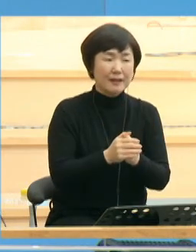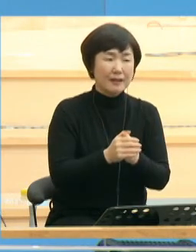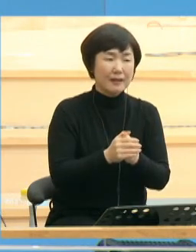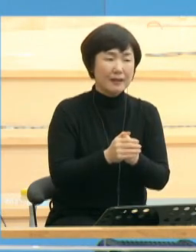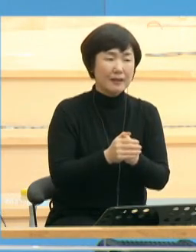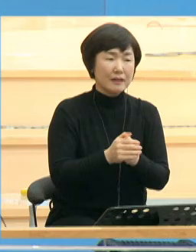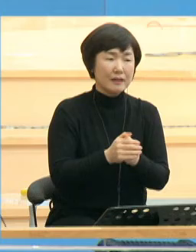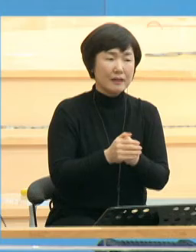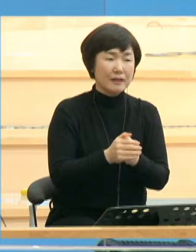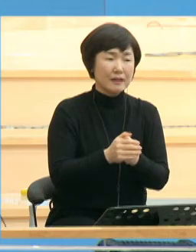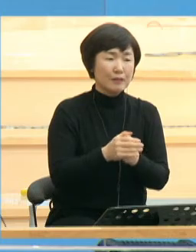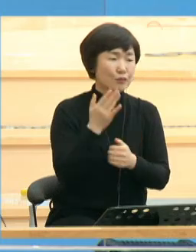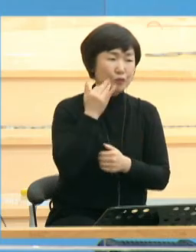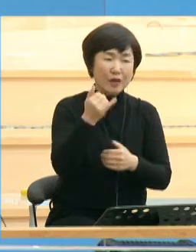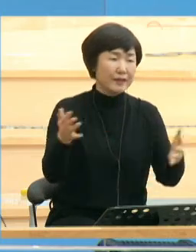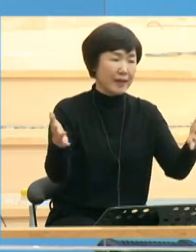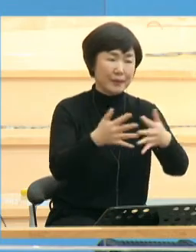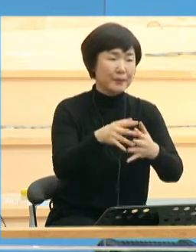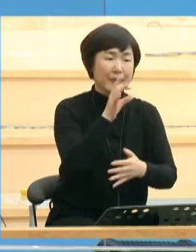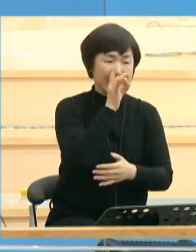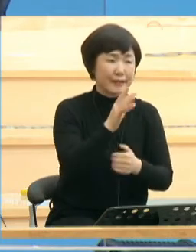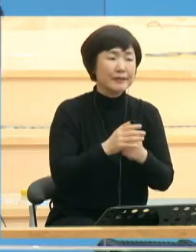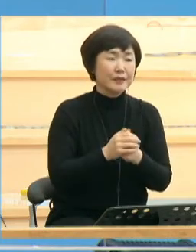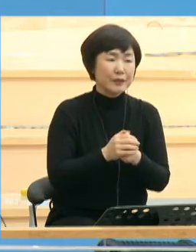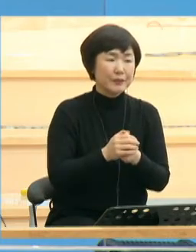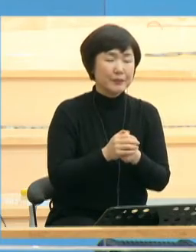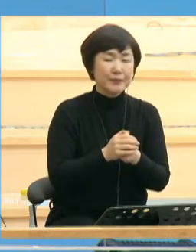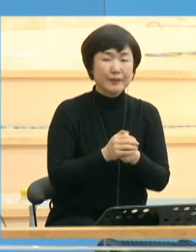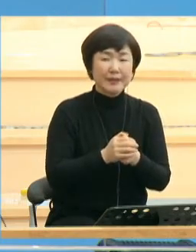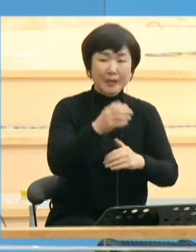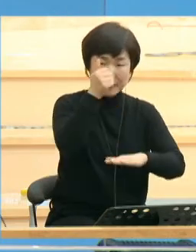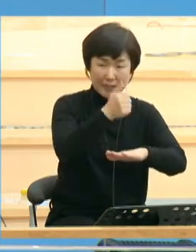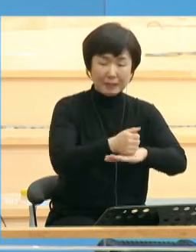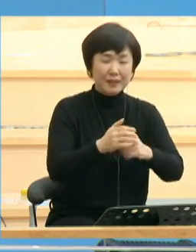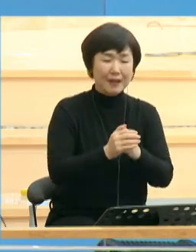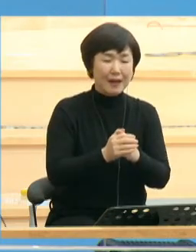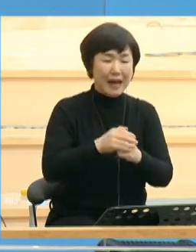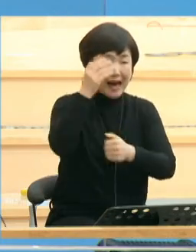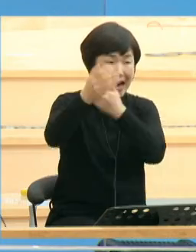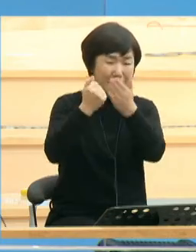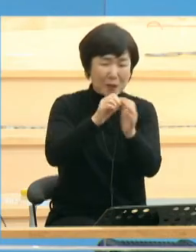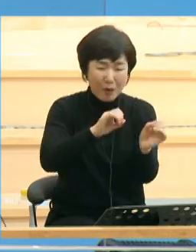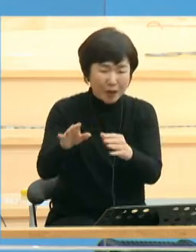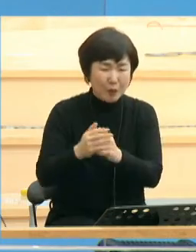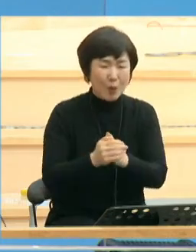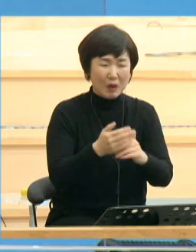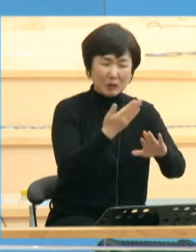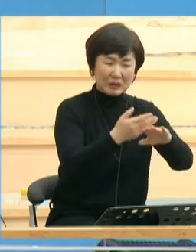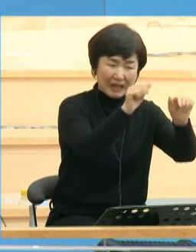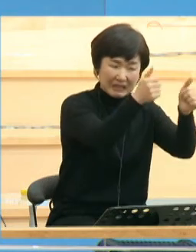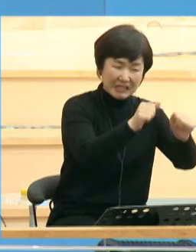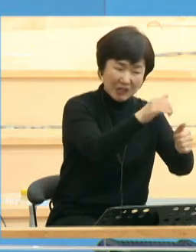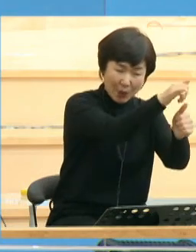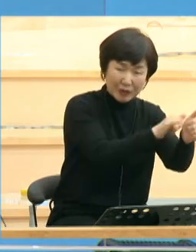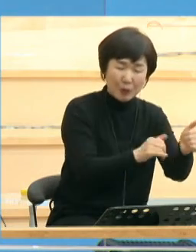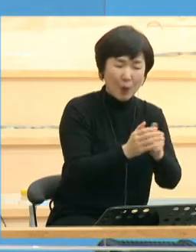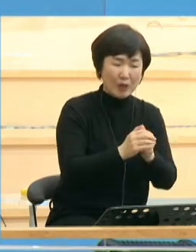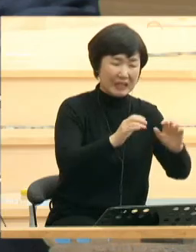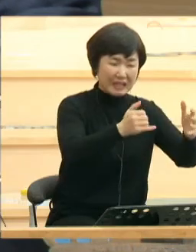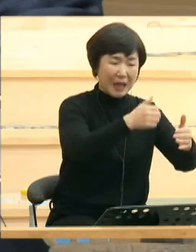않아 말씀에 결론을 맺을 게임 자 하나님 버렸습니다 다른 신들을 섬겼습니다 다시 말하면 세상으로 나가 니들